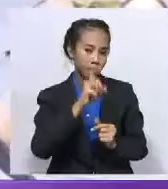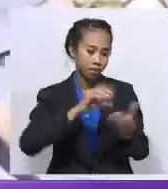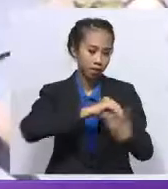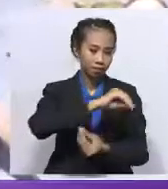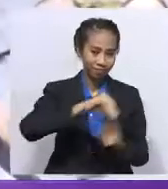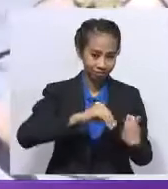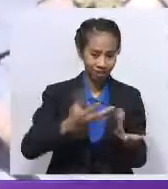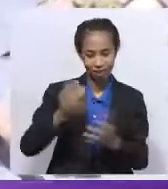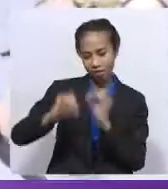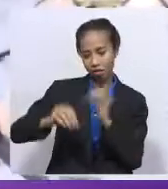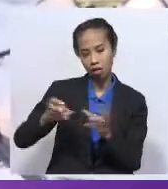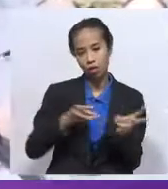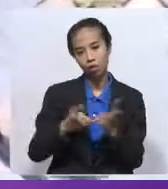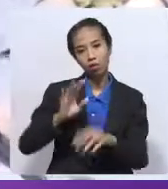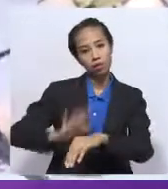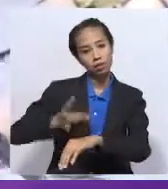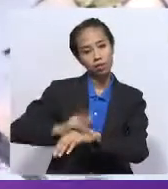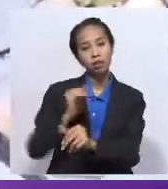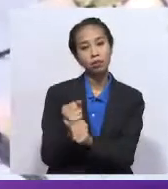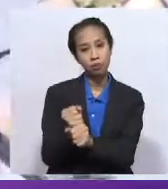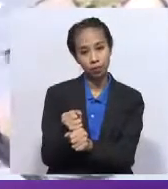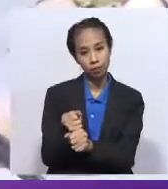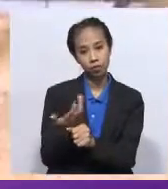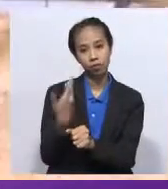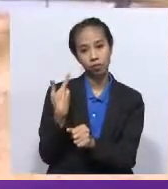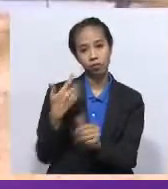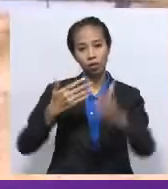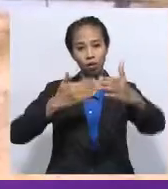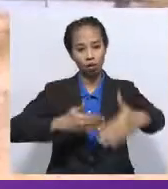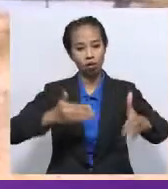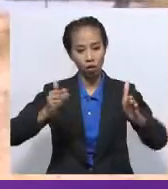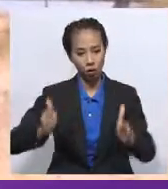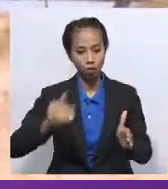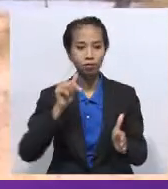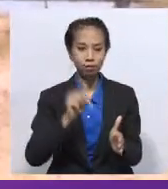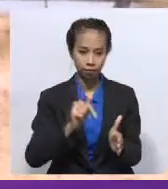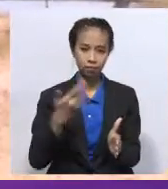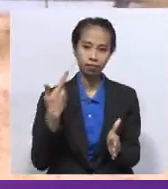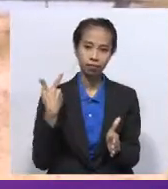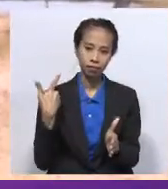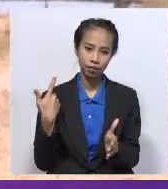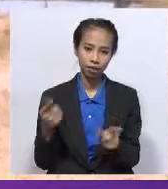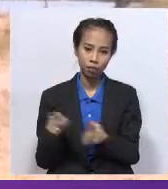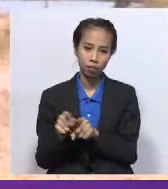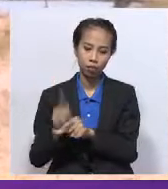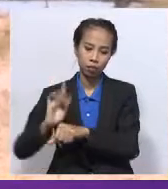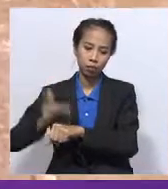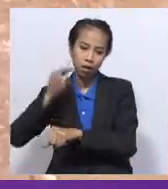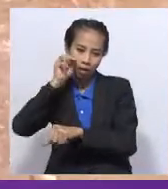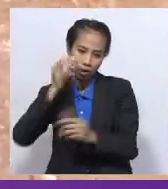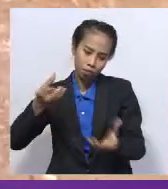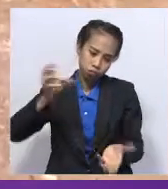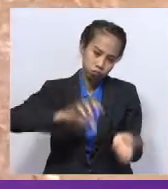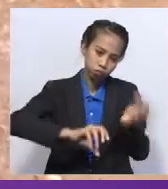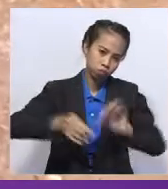ำจัดขยะโดยใช้วิธีทางธรรมชาติใช้กล่องคอนกรีตกำจัดขยะและใช้จุลินทรีย์ย่อยสลายตามธรรมชาติ